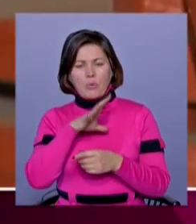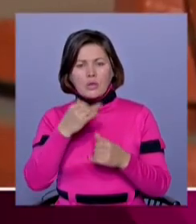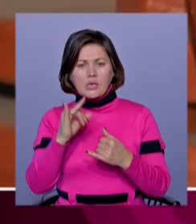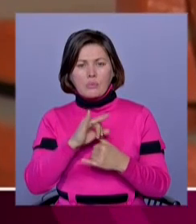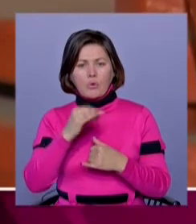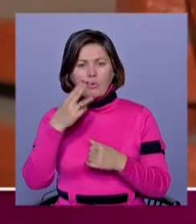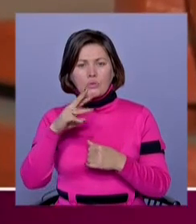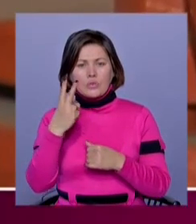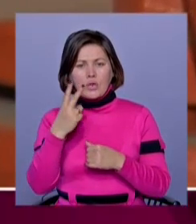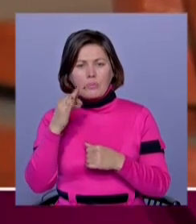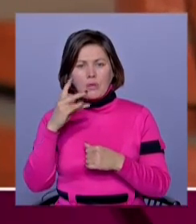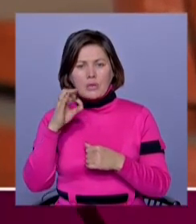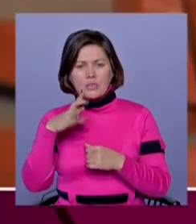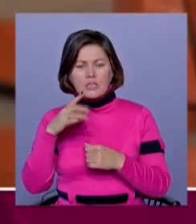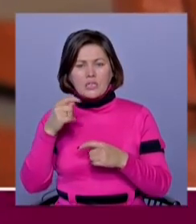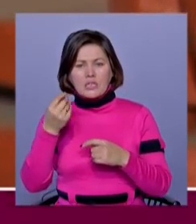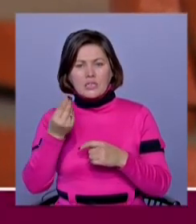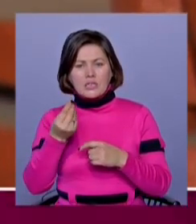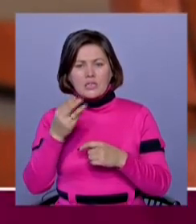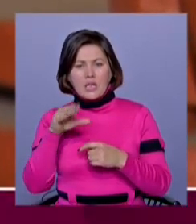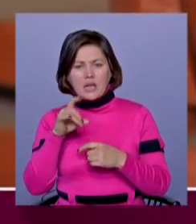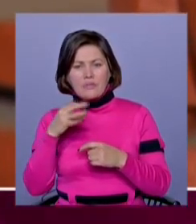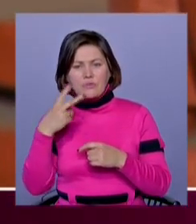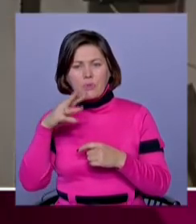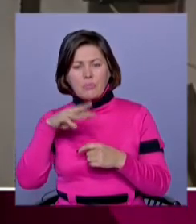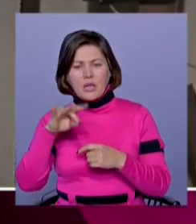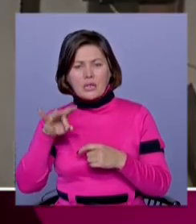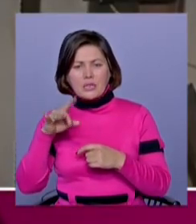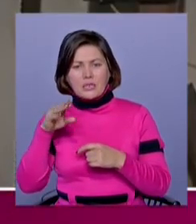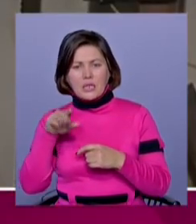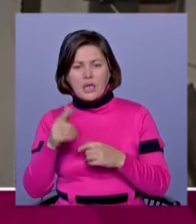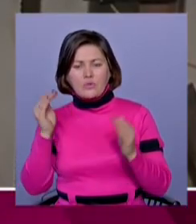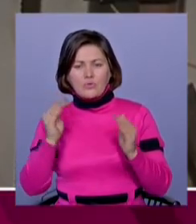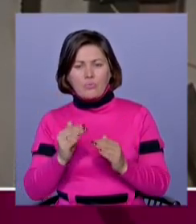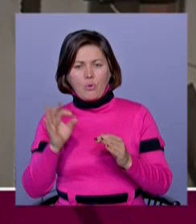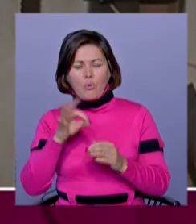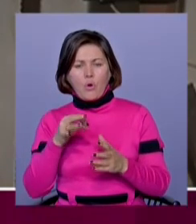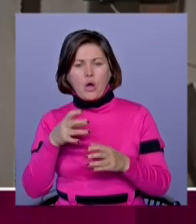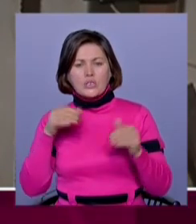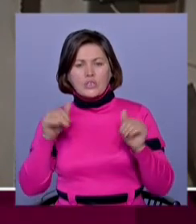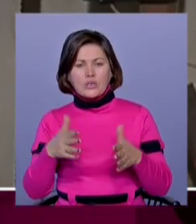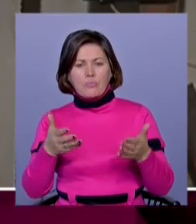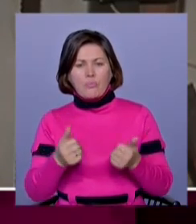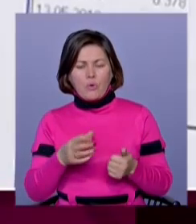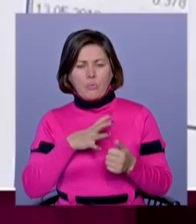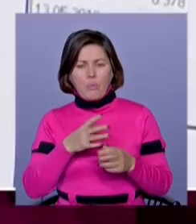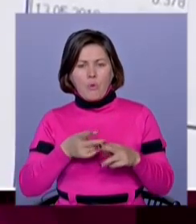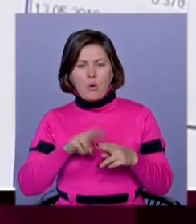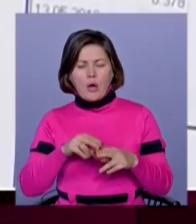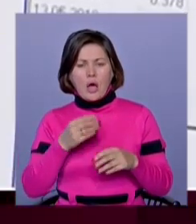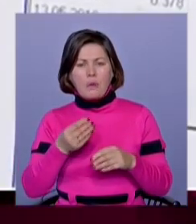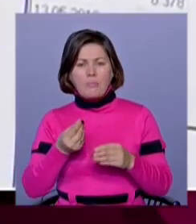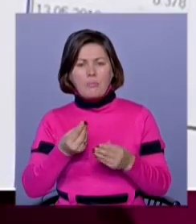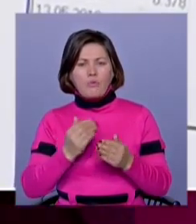бүгінде 32 монополист пен тарифтерді 20 миллиард теңге сомасына төмендету туралы шешім қабылданған. Ал